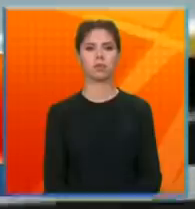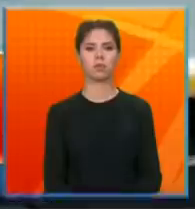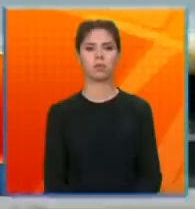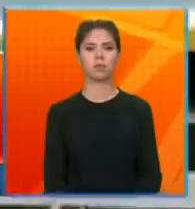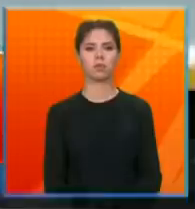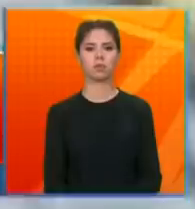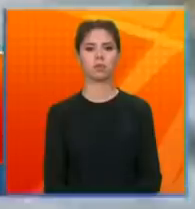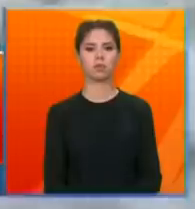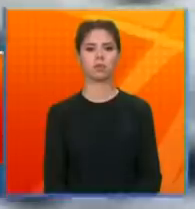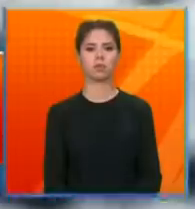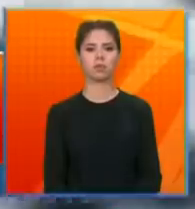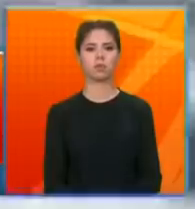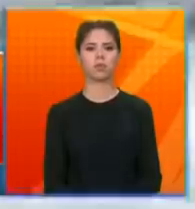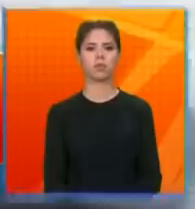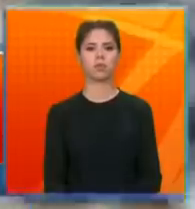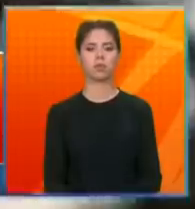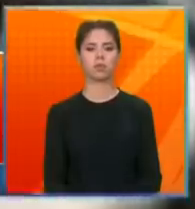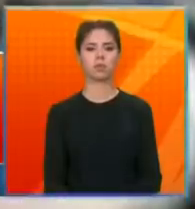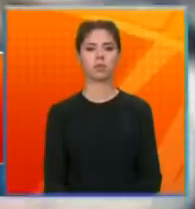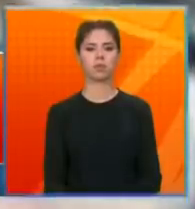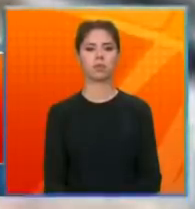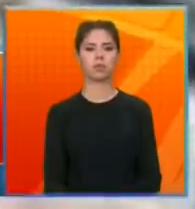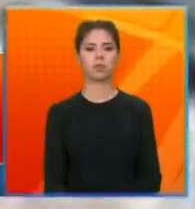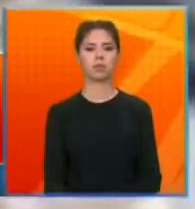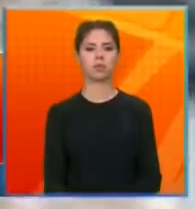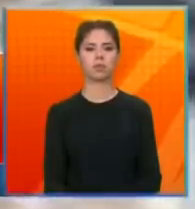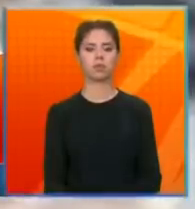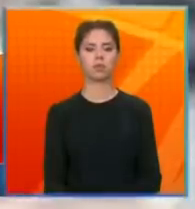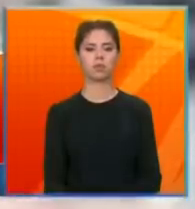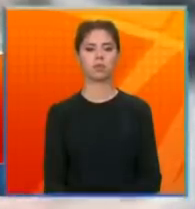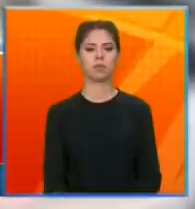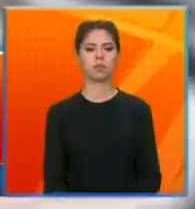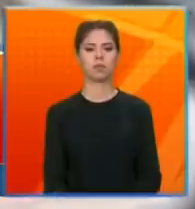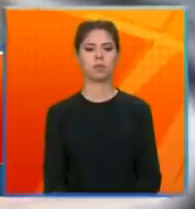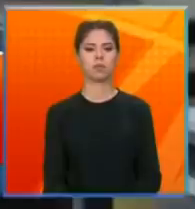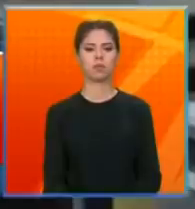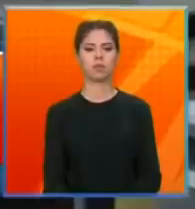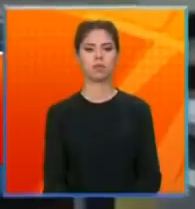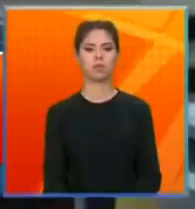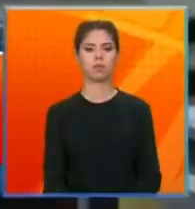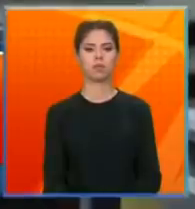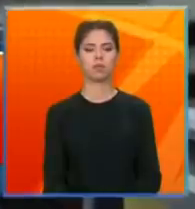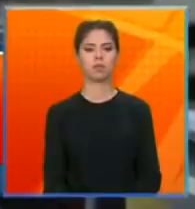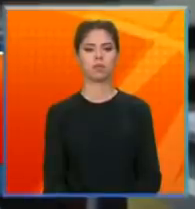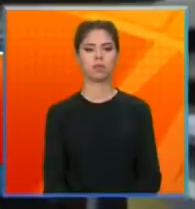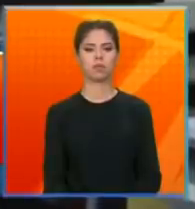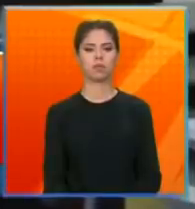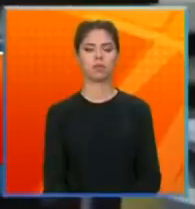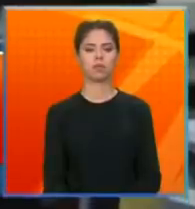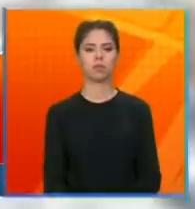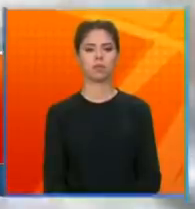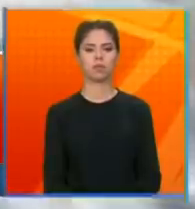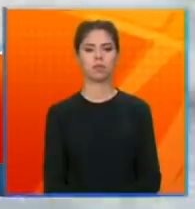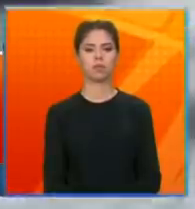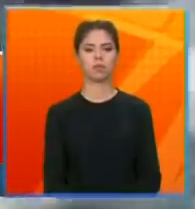Bir dakika bir yavaşla kardeşim. Yazık değil mi lan? Hiç mi vicdan yok sizde? He? Abi bizi al dediler aldık. Ben de üzülerek izledim.